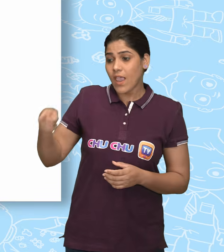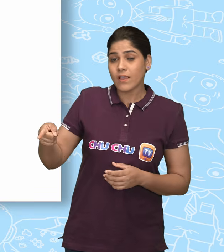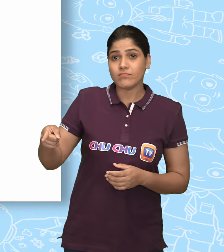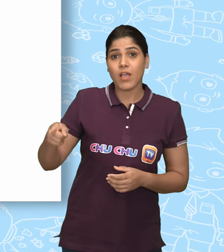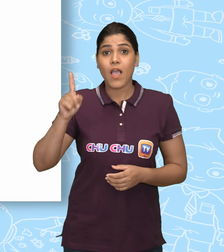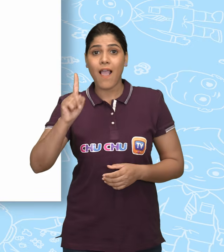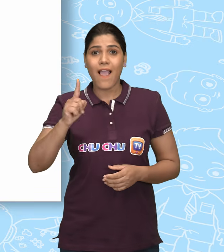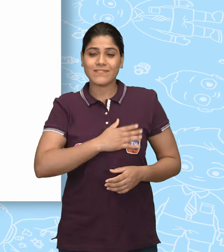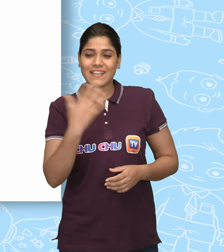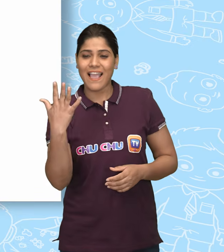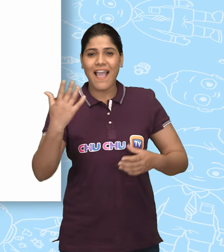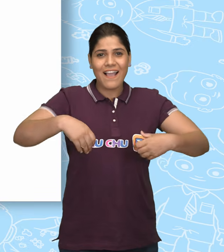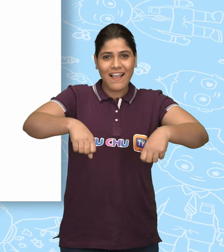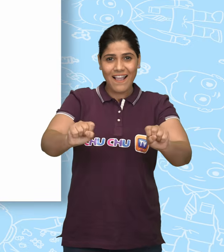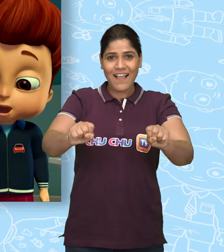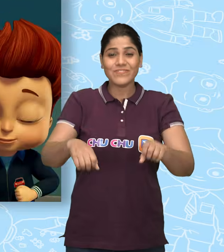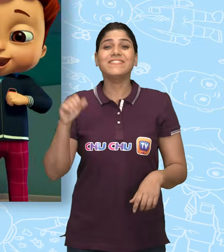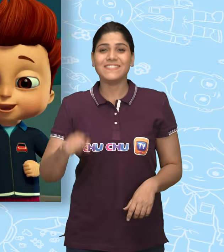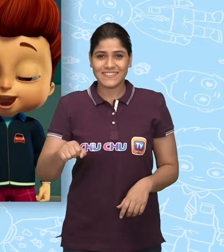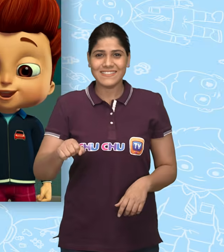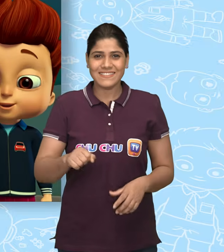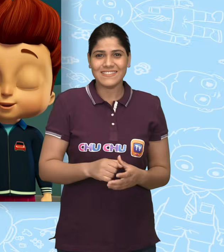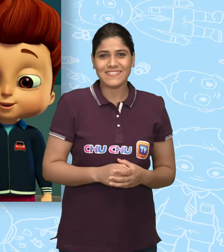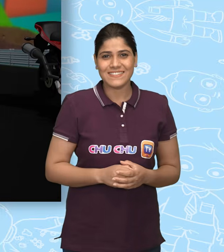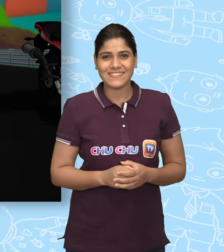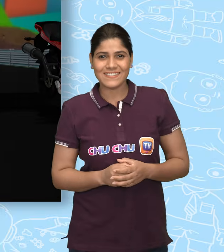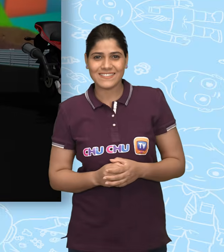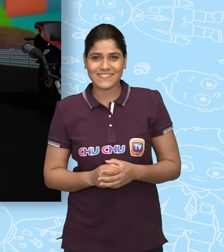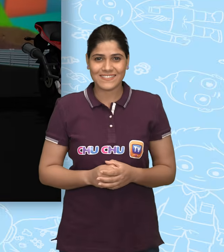ये है एक हरी बाइक। हाँ।